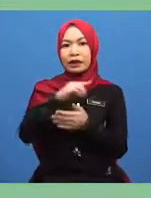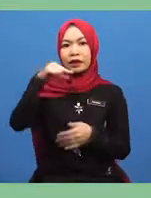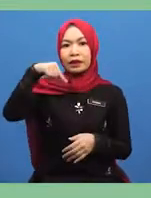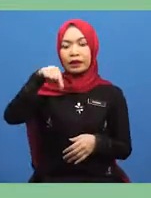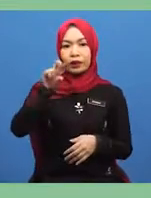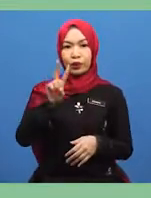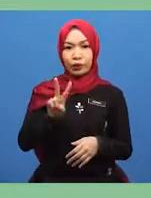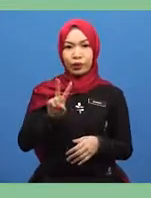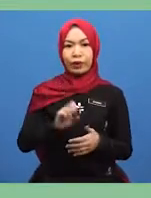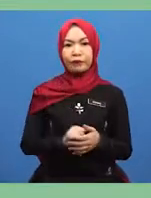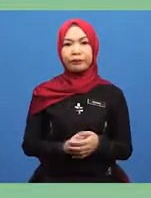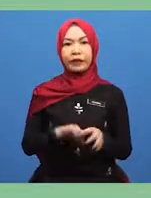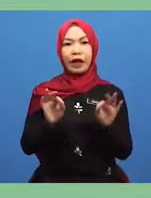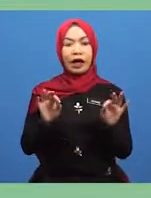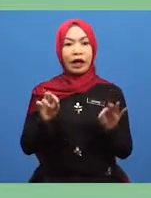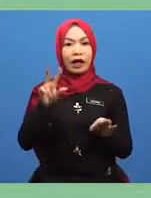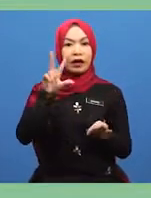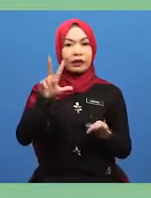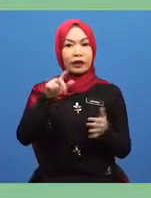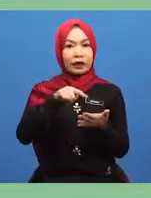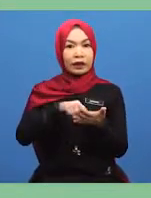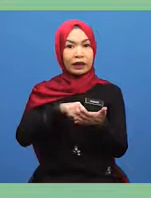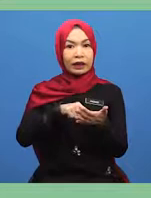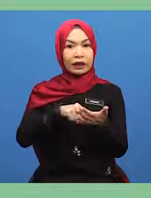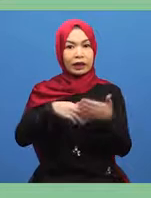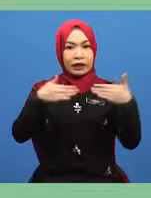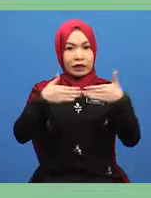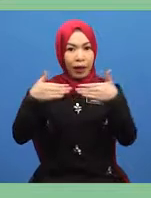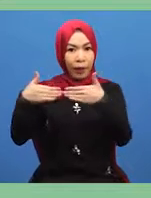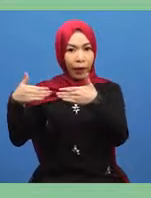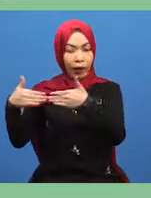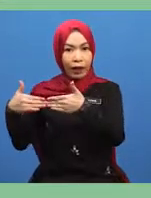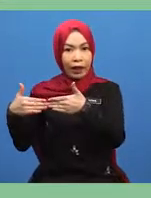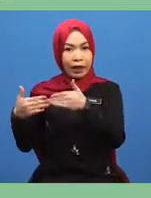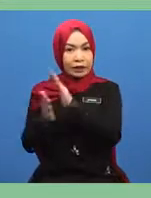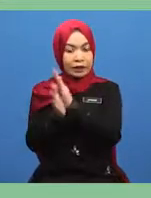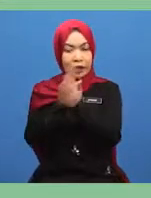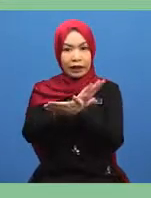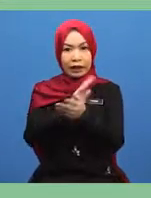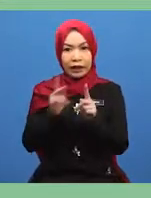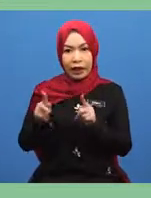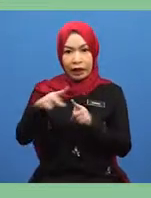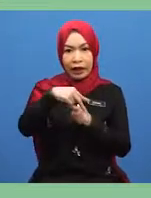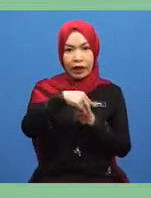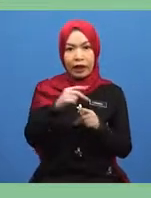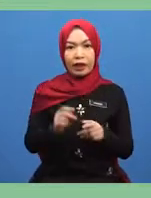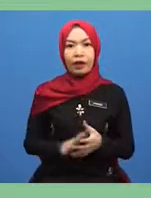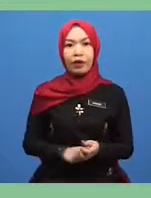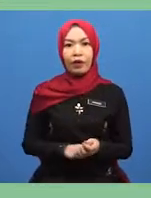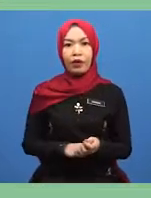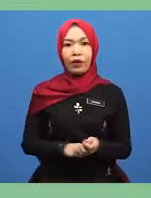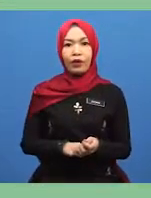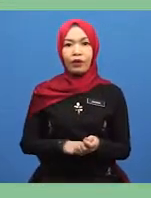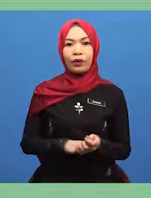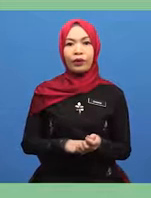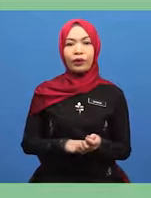tiga kombinasi ini disambungkan dengan satu garisan, maka wujudlah kelop penawaran USD di